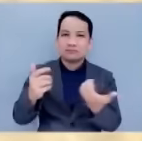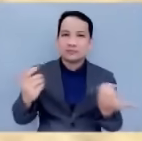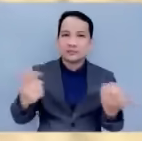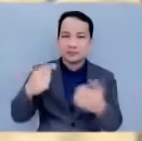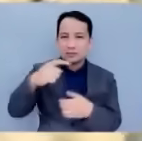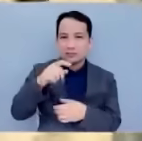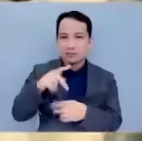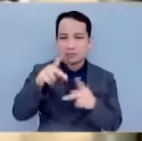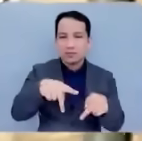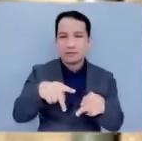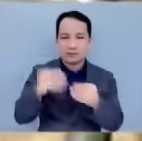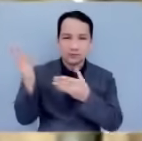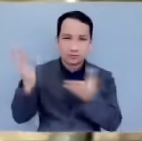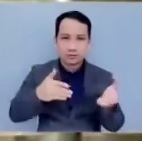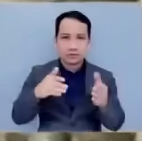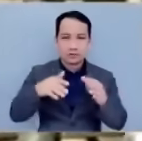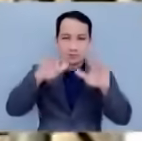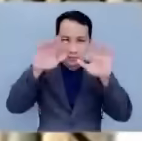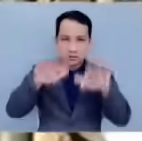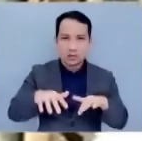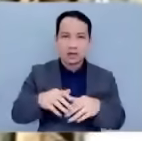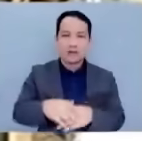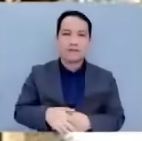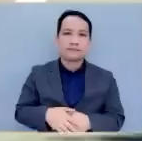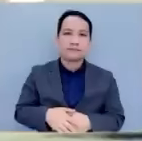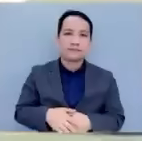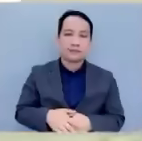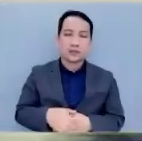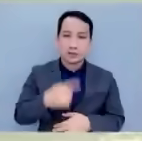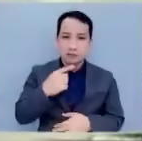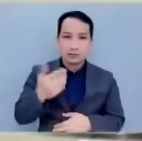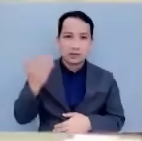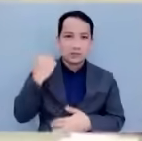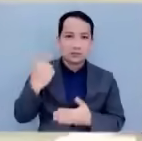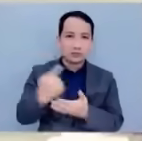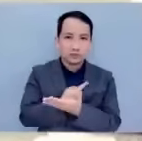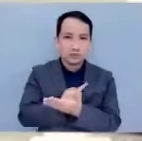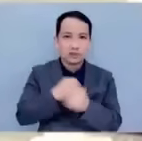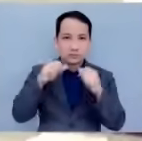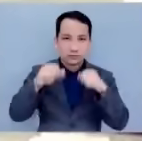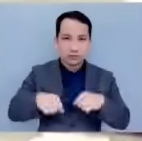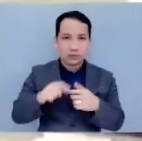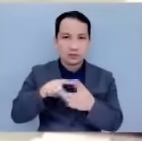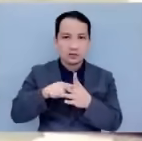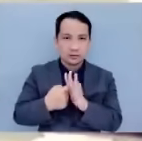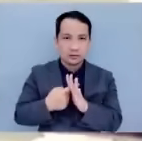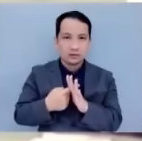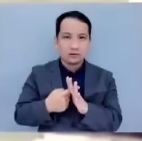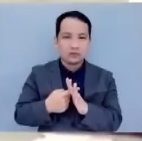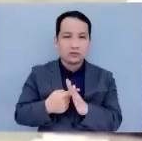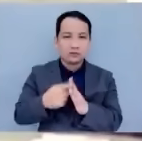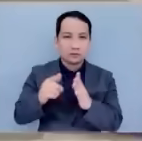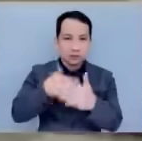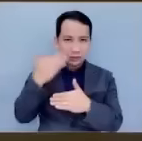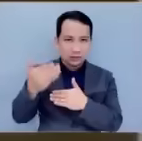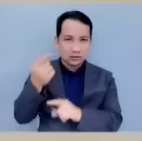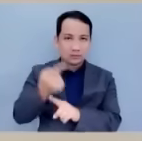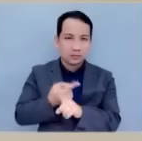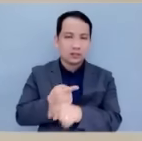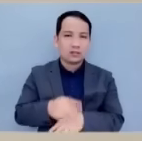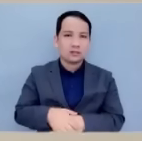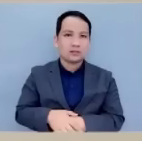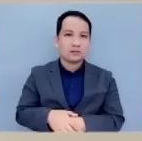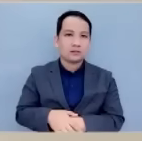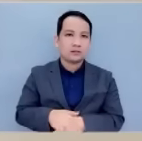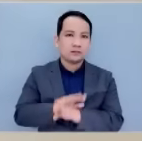na magdudulot ng mga pag-ulan. Napaulat kasi nitong weekend na posibleng magsimula na raw ito sa susunod na buwan. Malayo pa